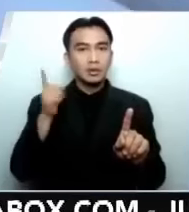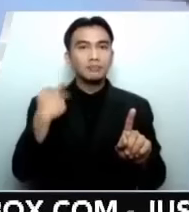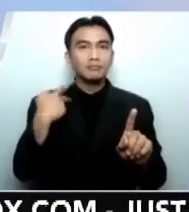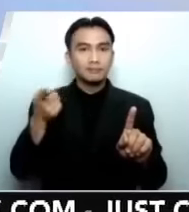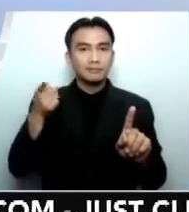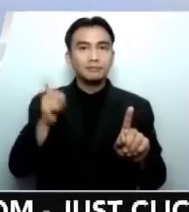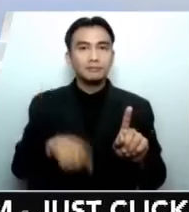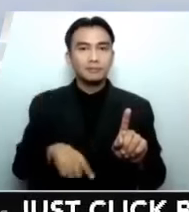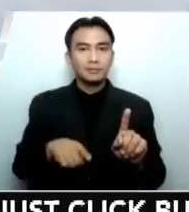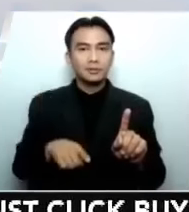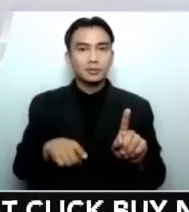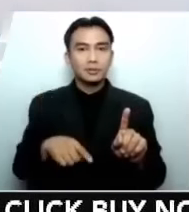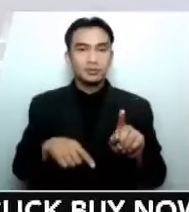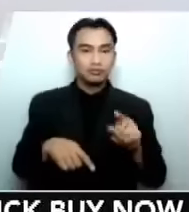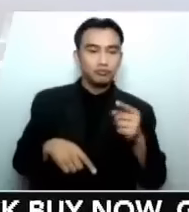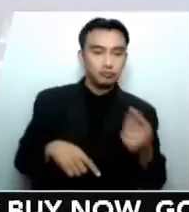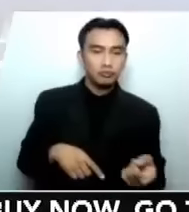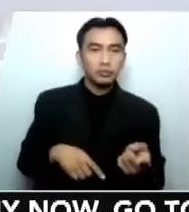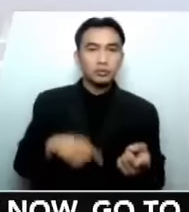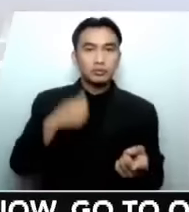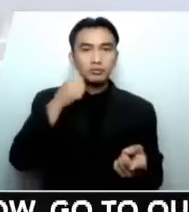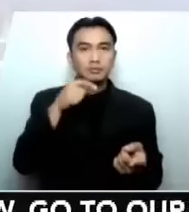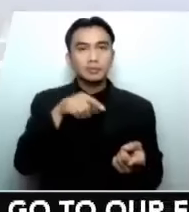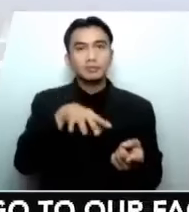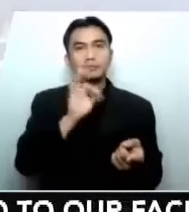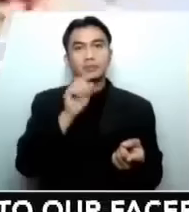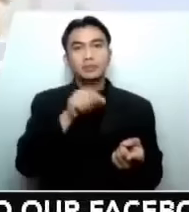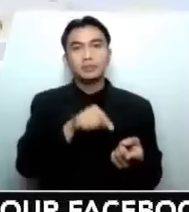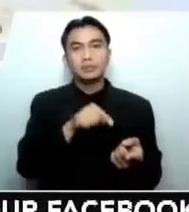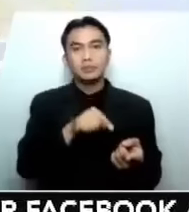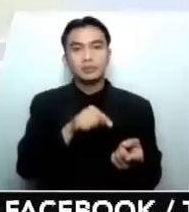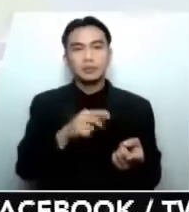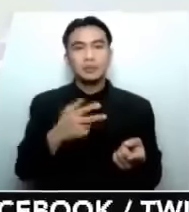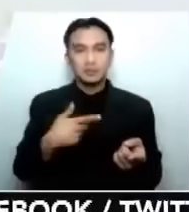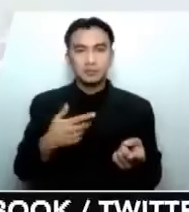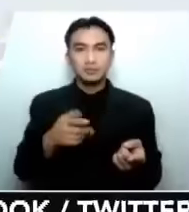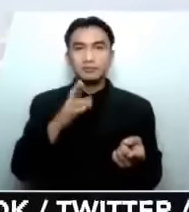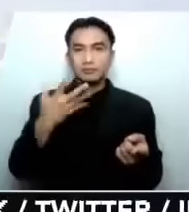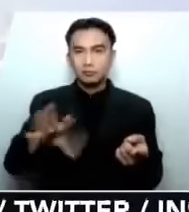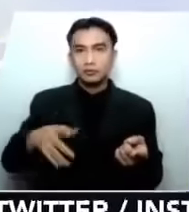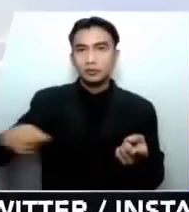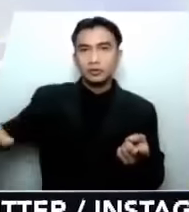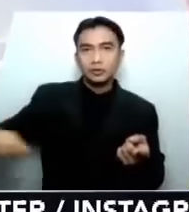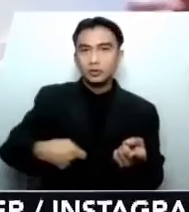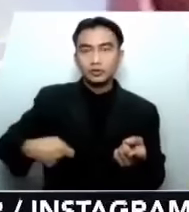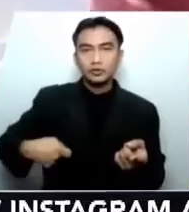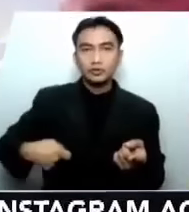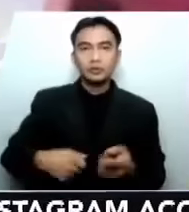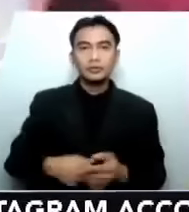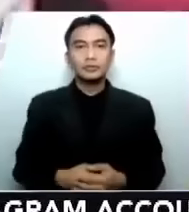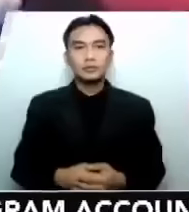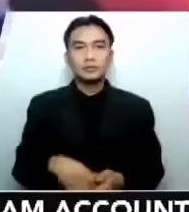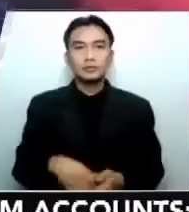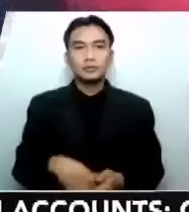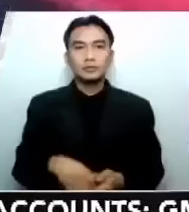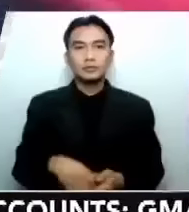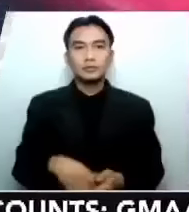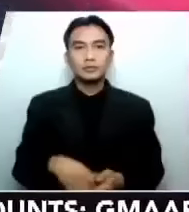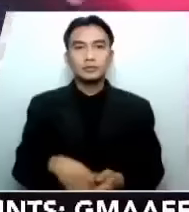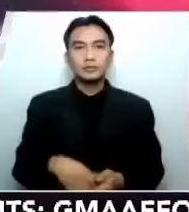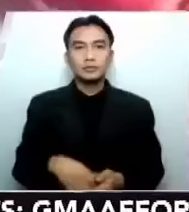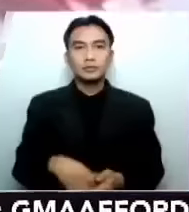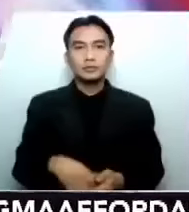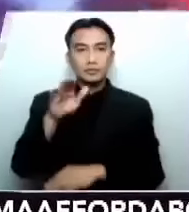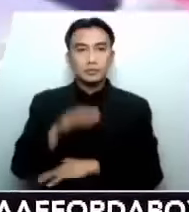napahiga na siya dito, na yun nga po yung nasaksak siya. 7:19 p.m., makikitang tumatakbo na ang babae pabalik